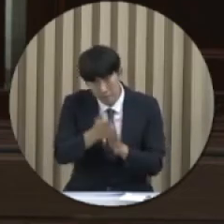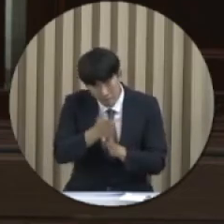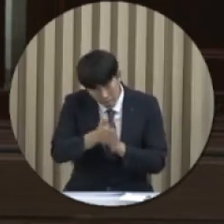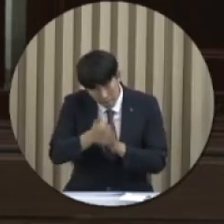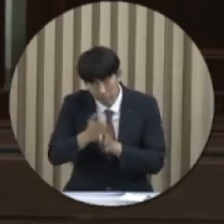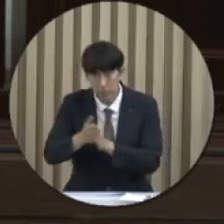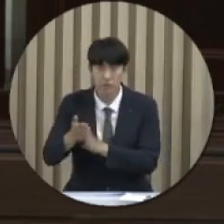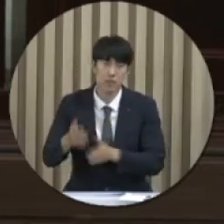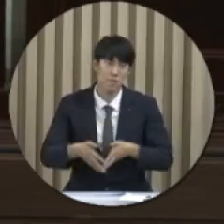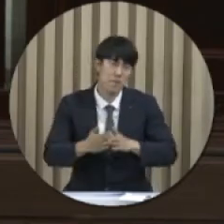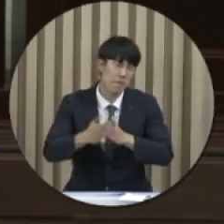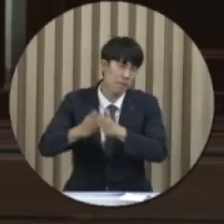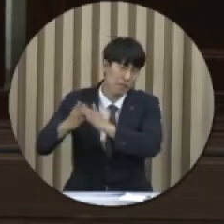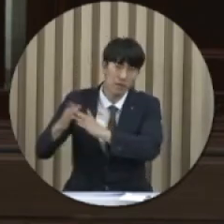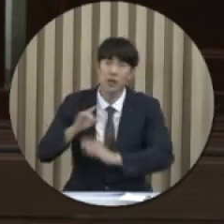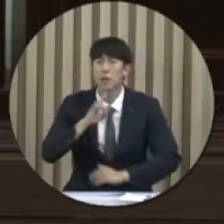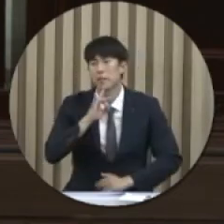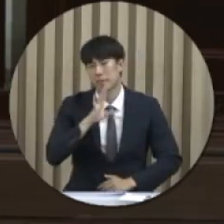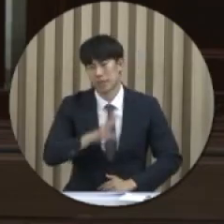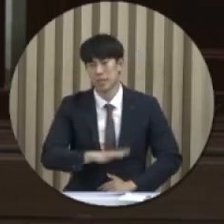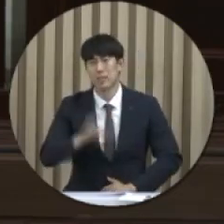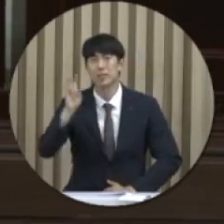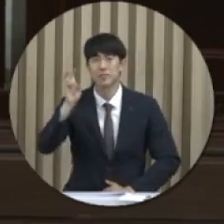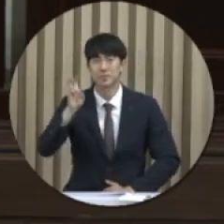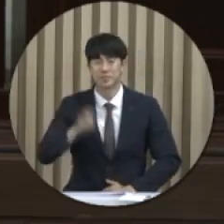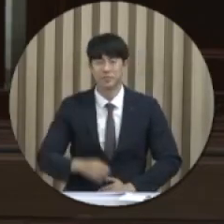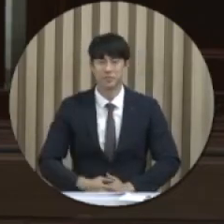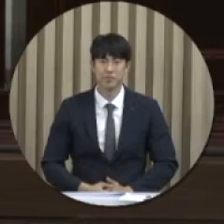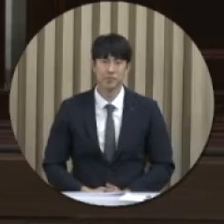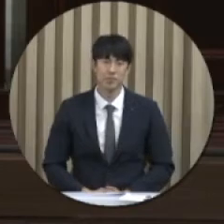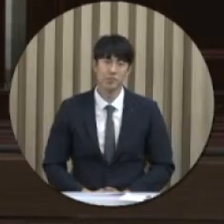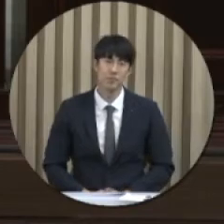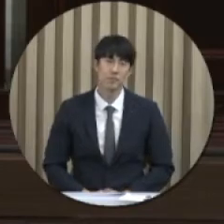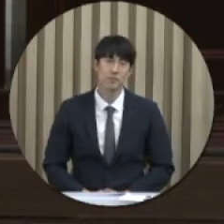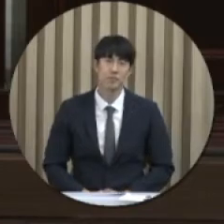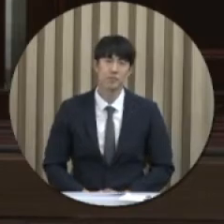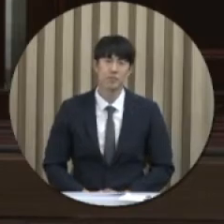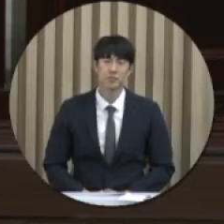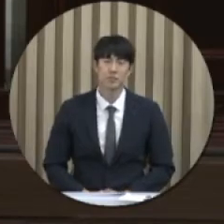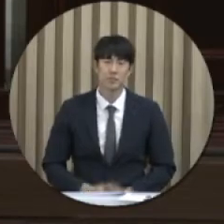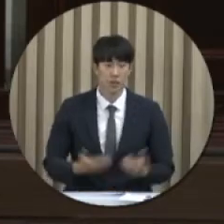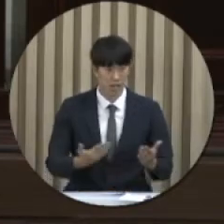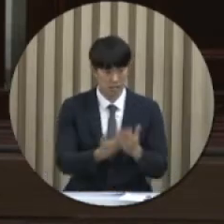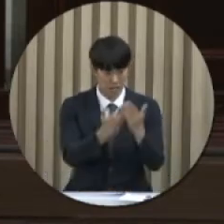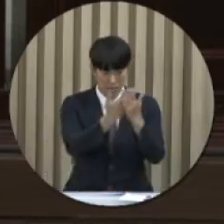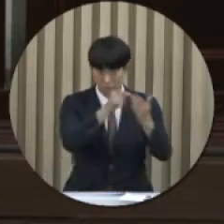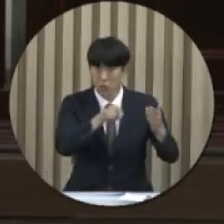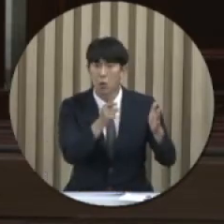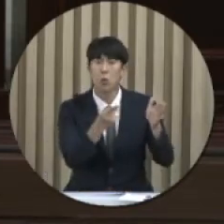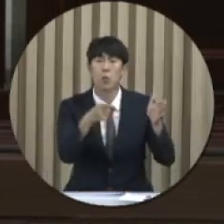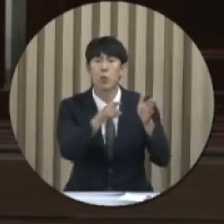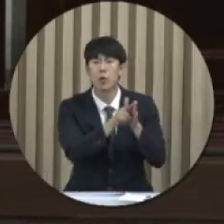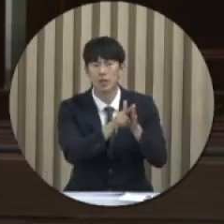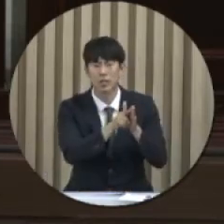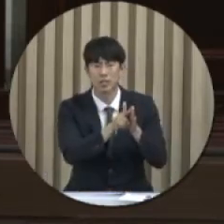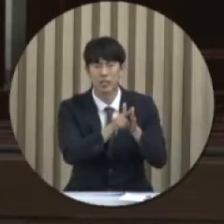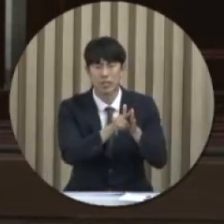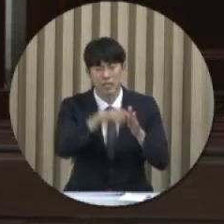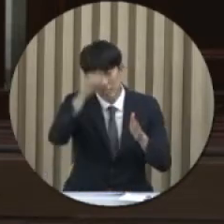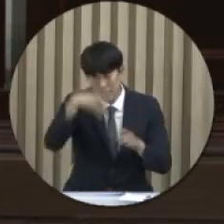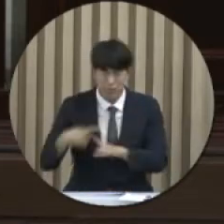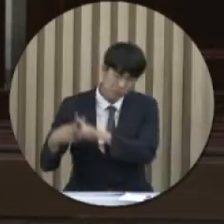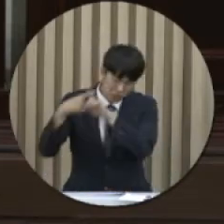도시를 만들려고 하지 않았을까 하는 생각이 듭니다. 개발을 하기 위한 개발이 아니었을까요?